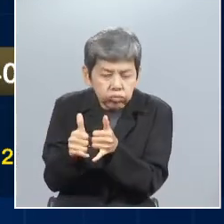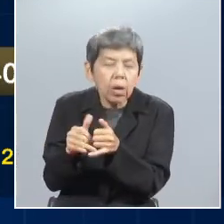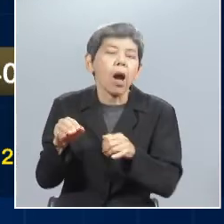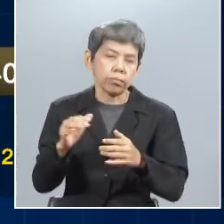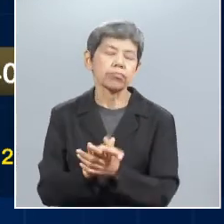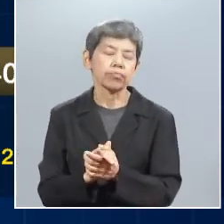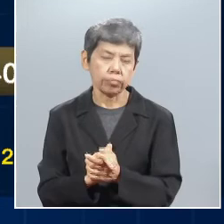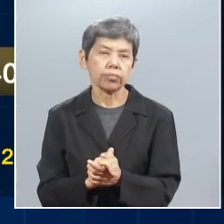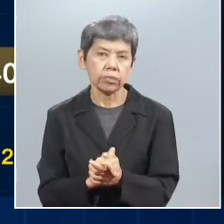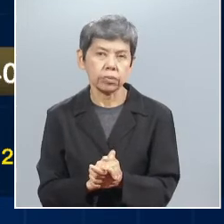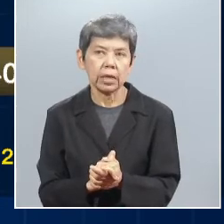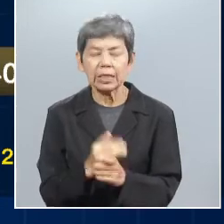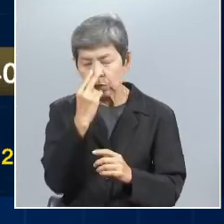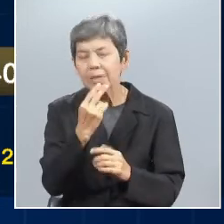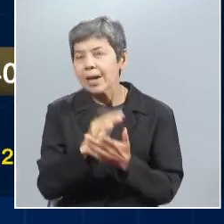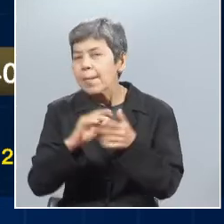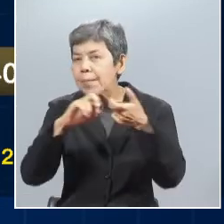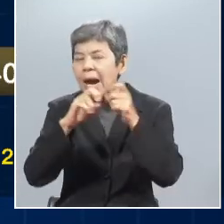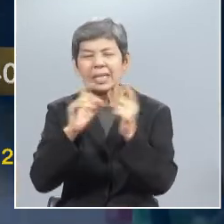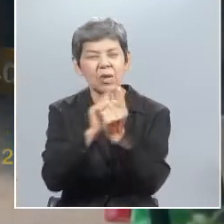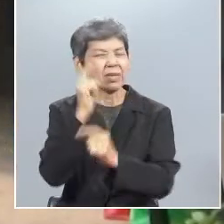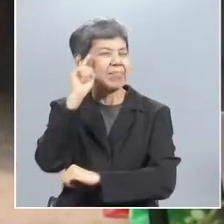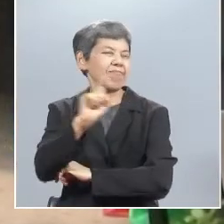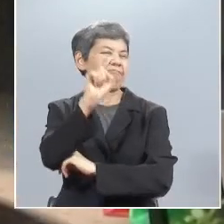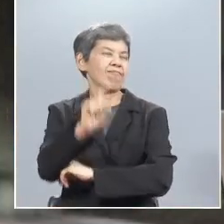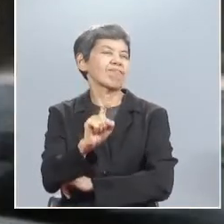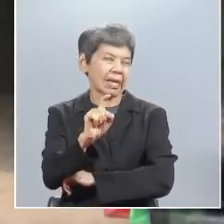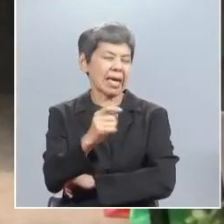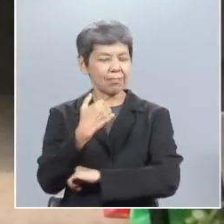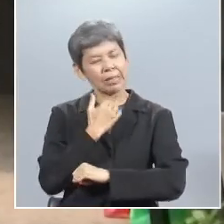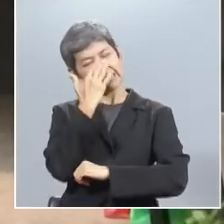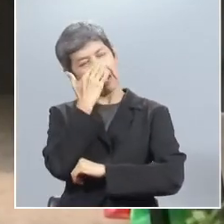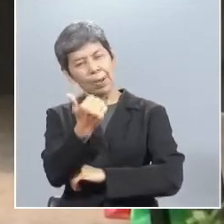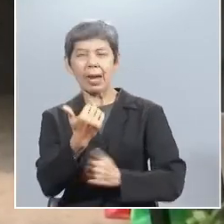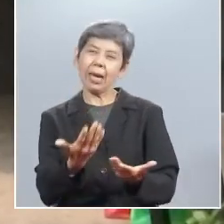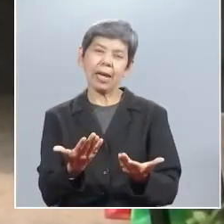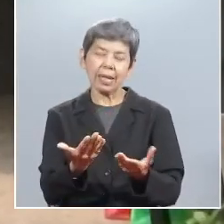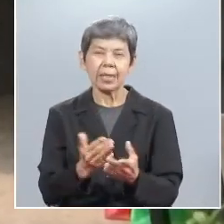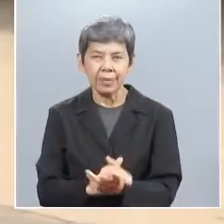เออนี่ล่ะก็เป็นประเด็นนะครับสังคมก็เลยมาถามว่ามันเกิดอะไรขึ้นเมียนะ